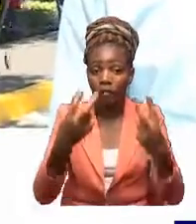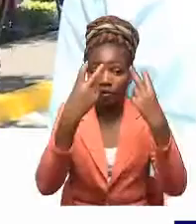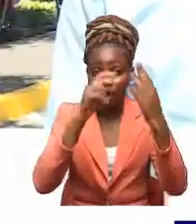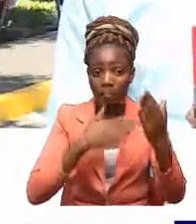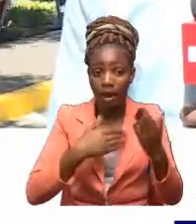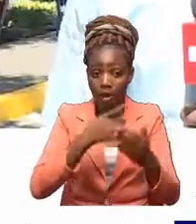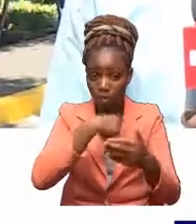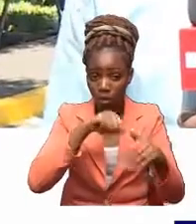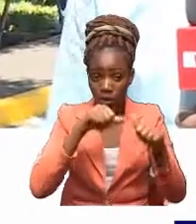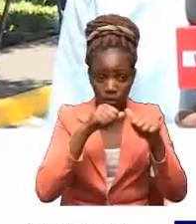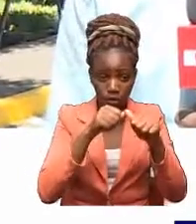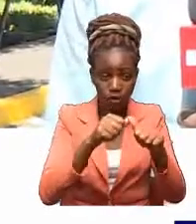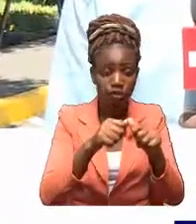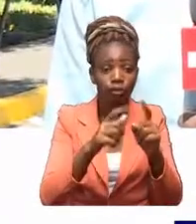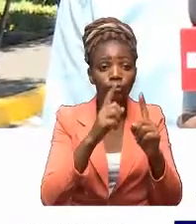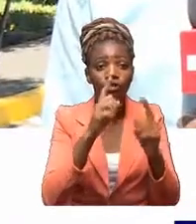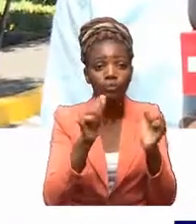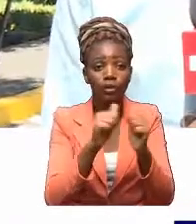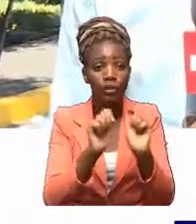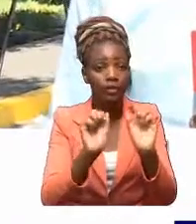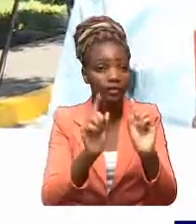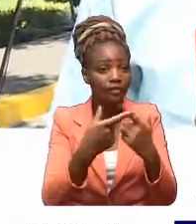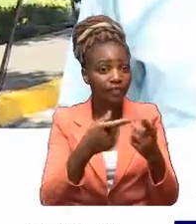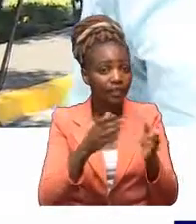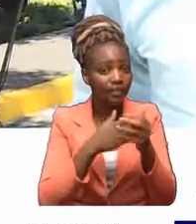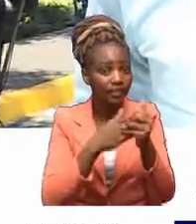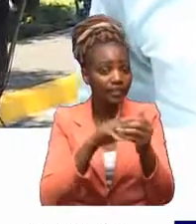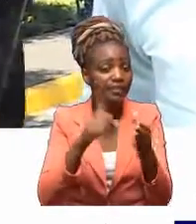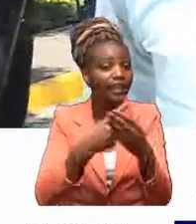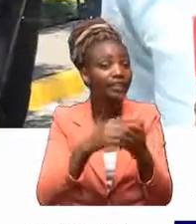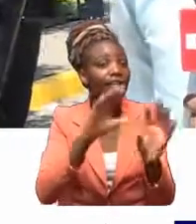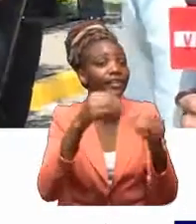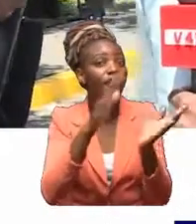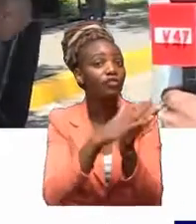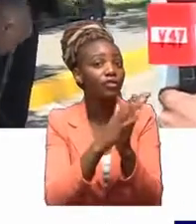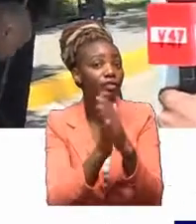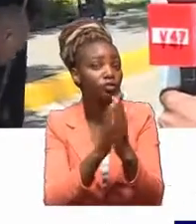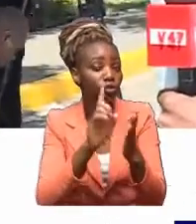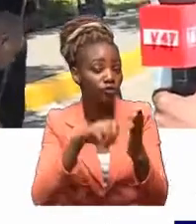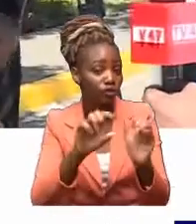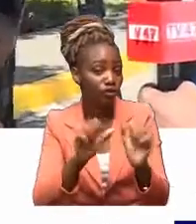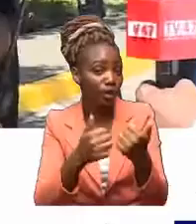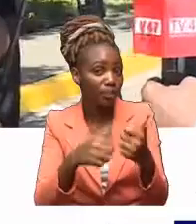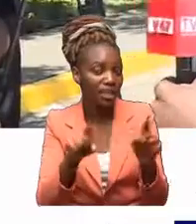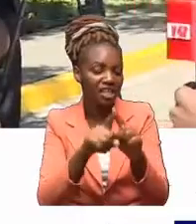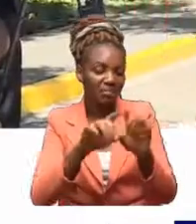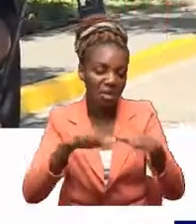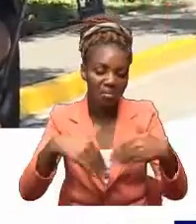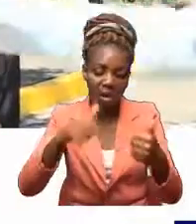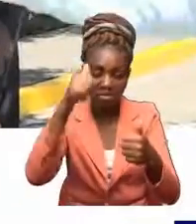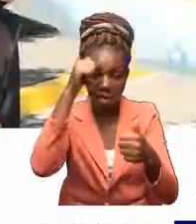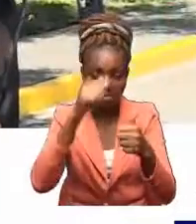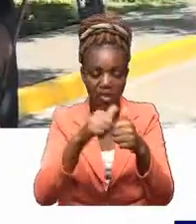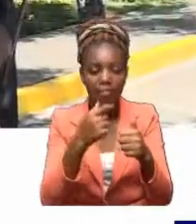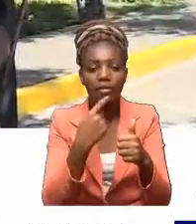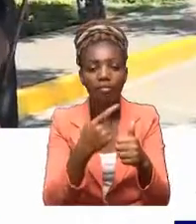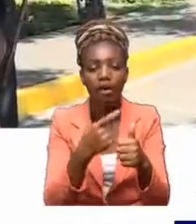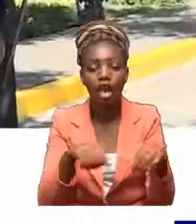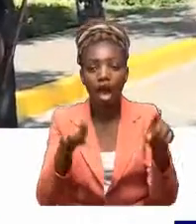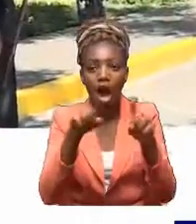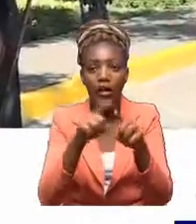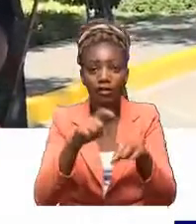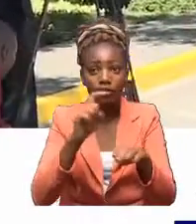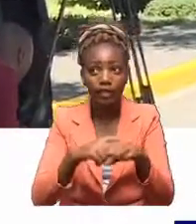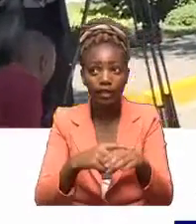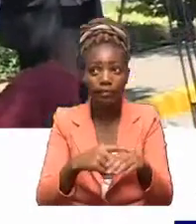hapa hivi tuweze kuzungumza na baadhi ya viongozi, tuweze kusikia hisia zao ni zipi vile ambavyo anamkumbuka mzee Moi. Lakini mtazamaji, napoangalia hapa